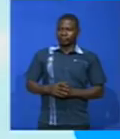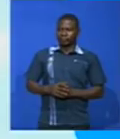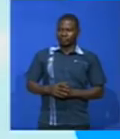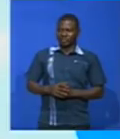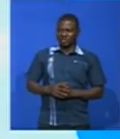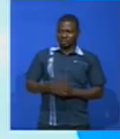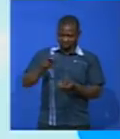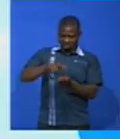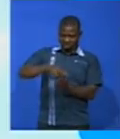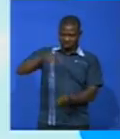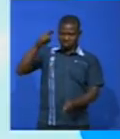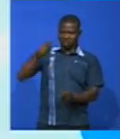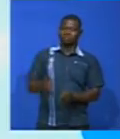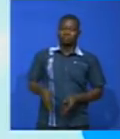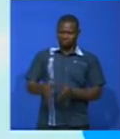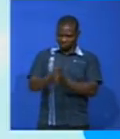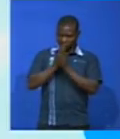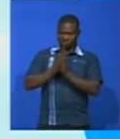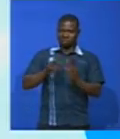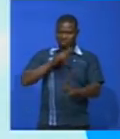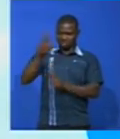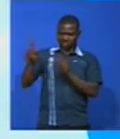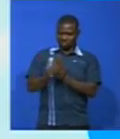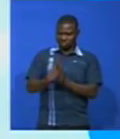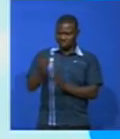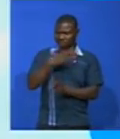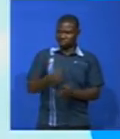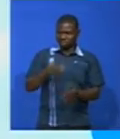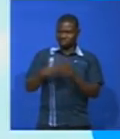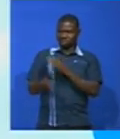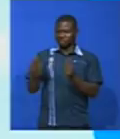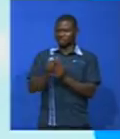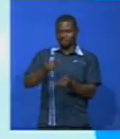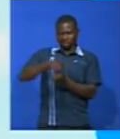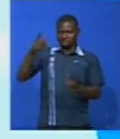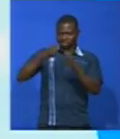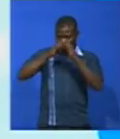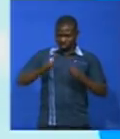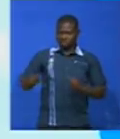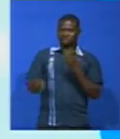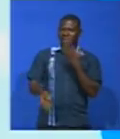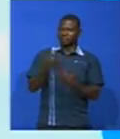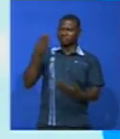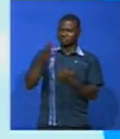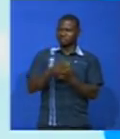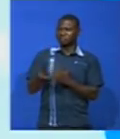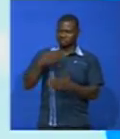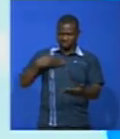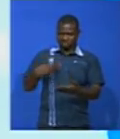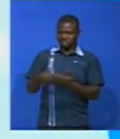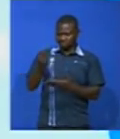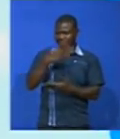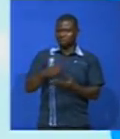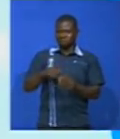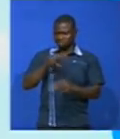L'augmentation de la commande publique, la sous-traitance avec les grandes entreprises et la facilitation de l'accès à des mécanismes de financement,